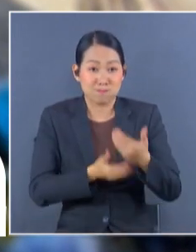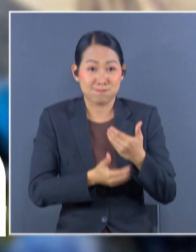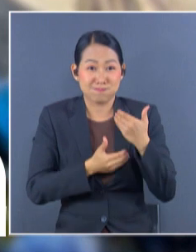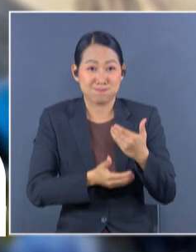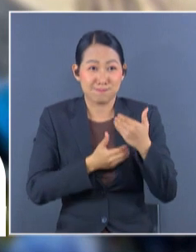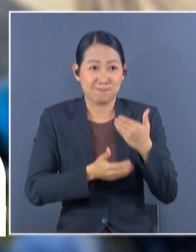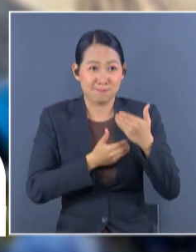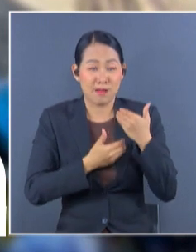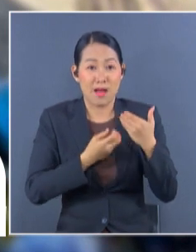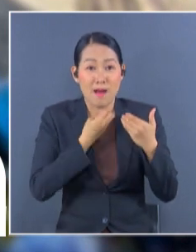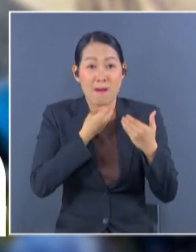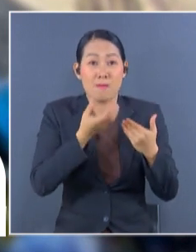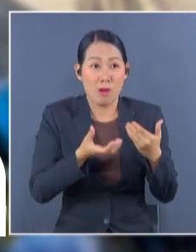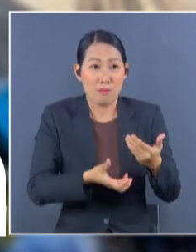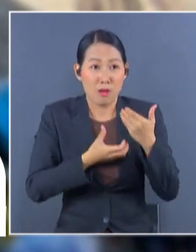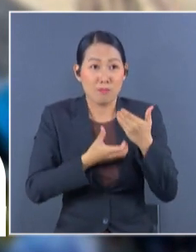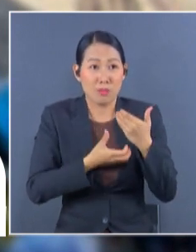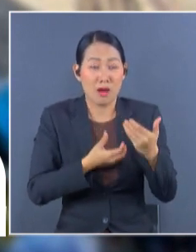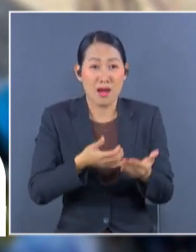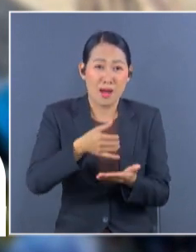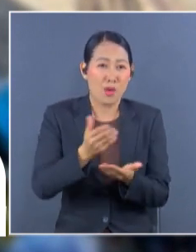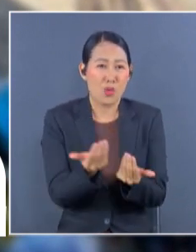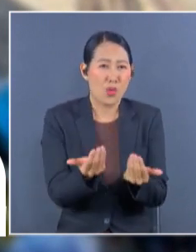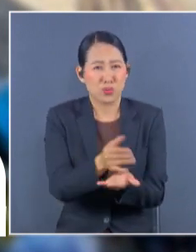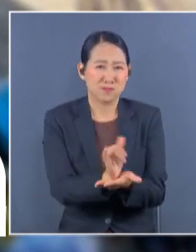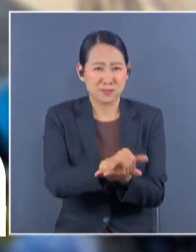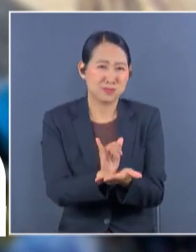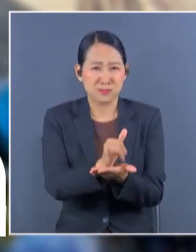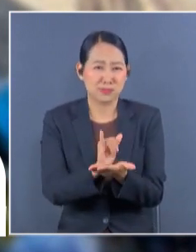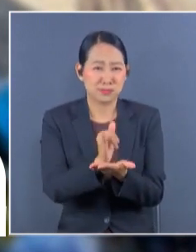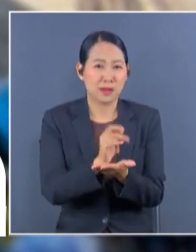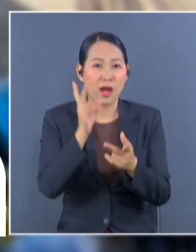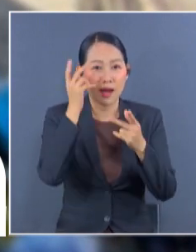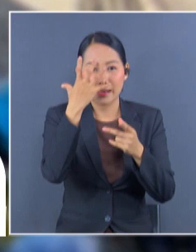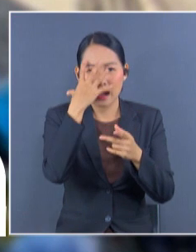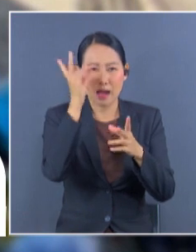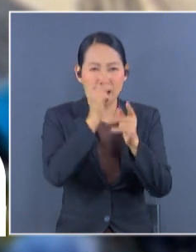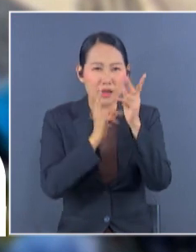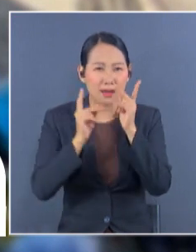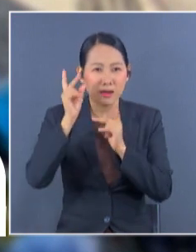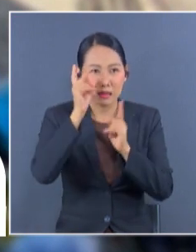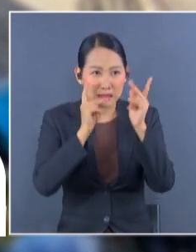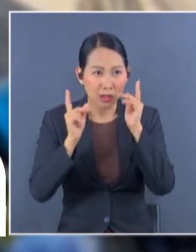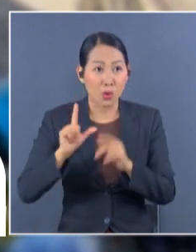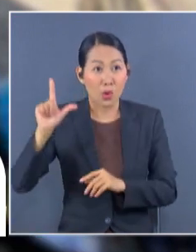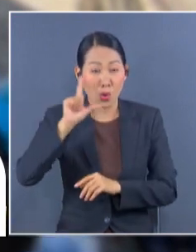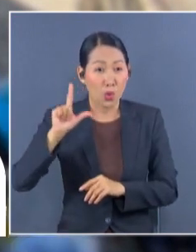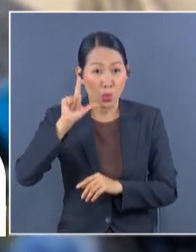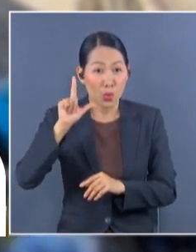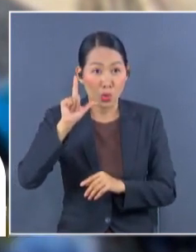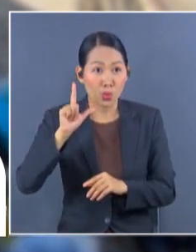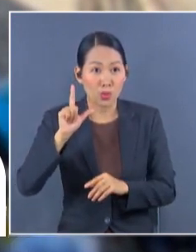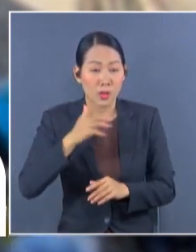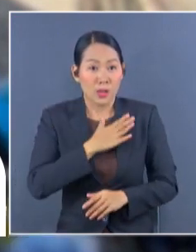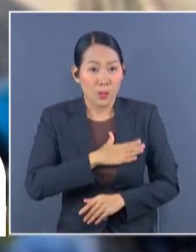แต่ก็ไม่เป็นผลครับน้องเนี่ยเริ่มชักหน้าเขียวปากเขียวครับลุงของน้องเนี่ยมาช่วยอีกแรงนึงดูเหมือนจะใจเย็นและมีสติที่สุด